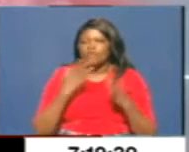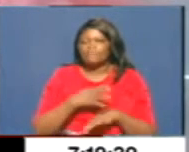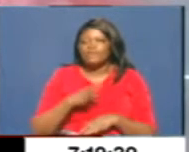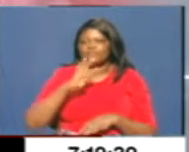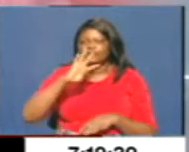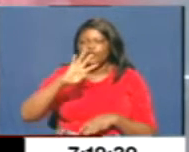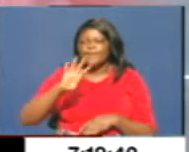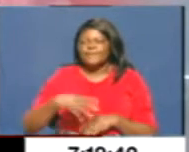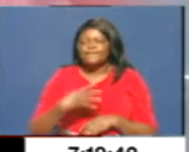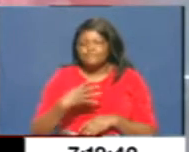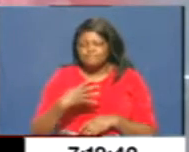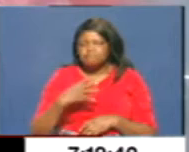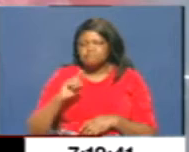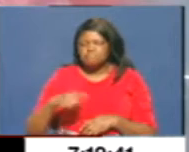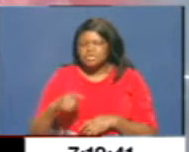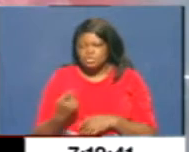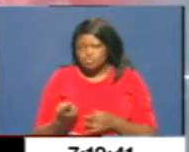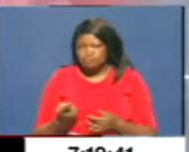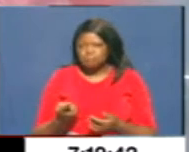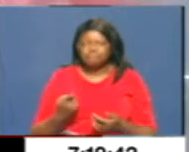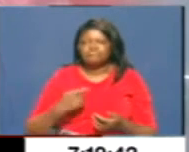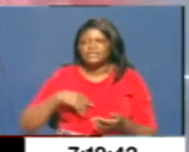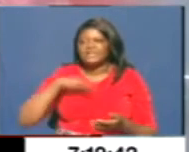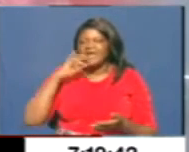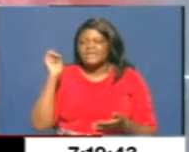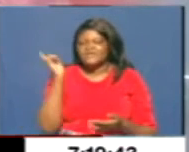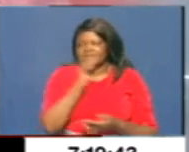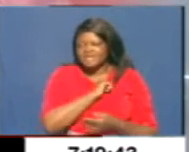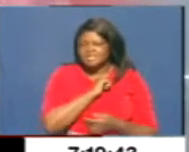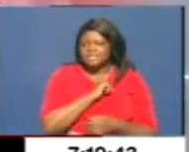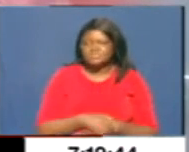4,800,000 kulingana na takwimu za chuo kikuu cha Johns Hopkins.